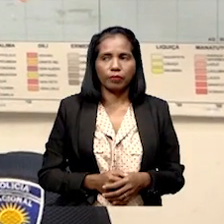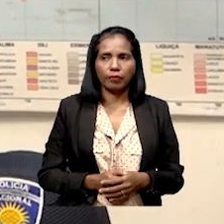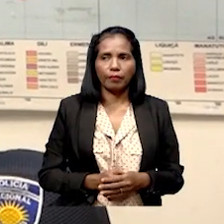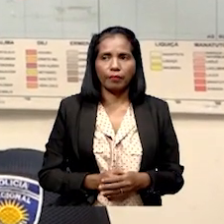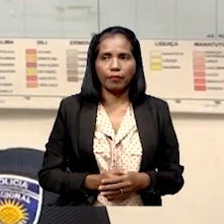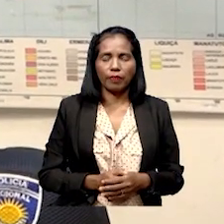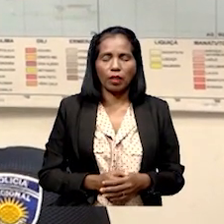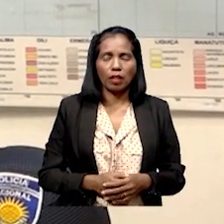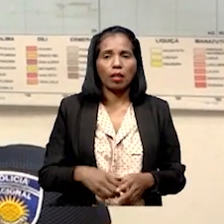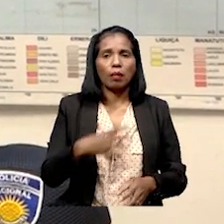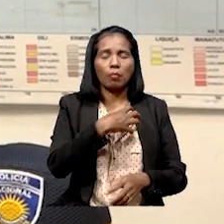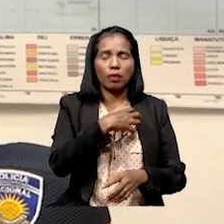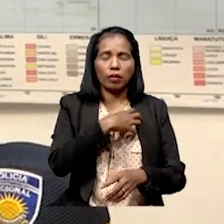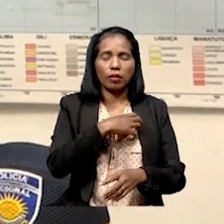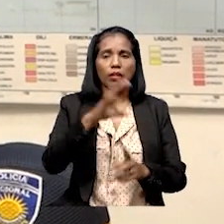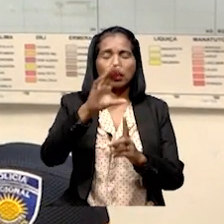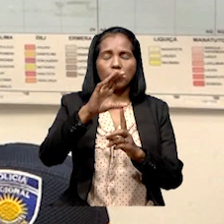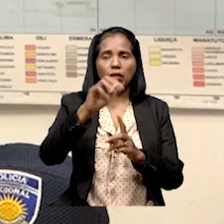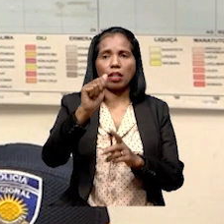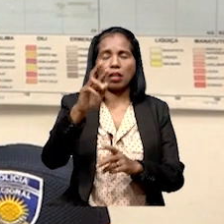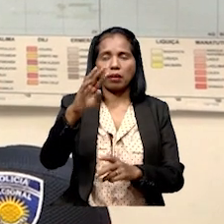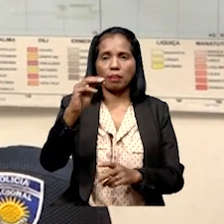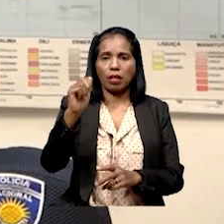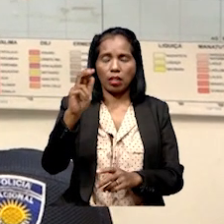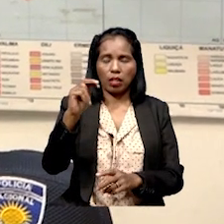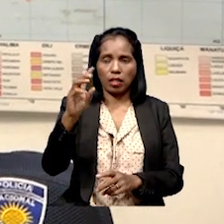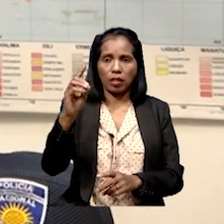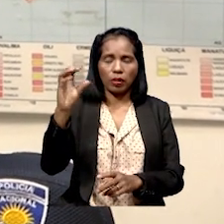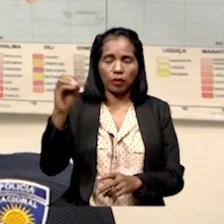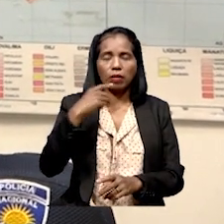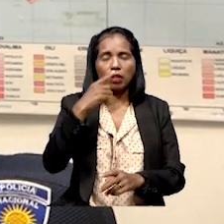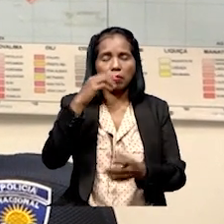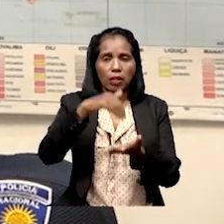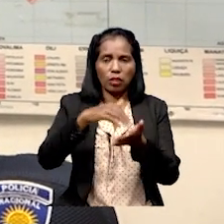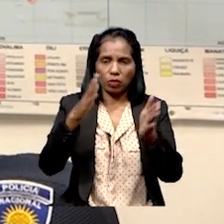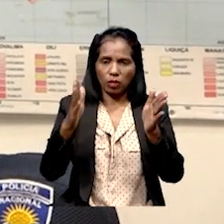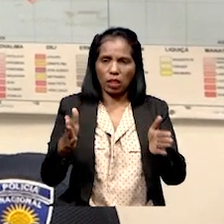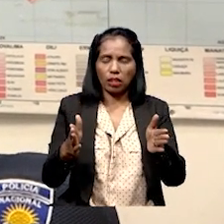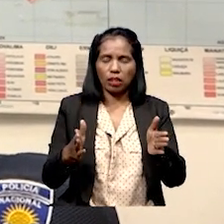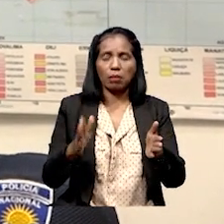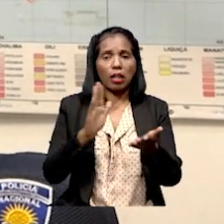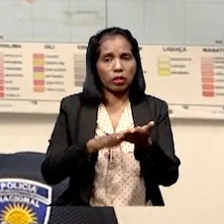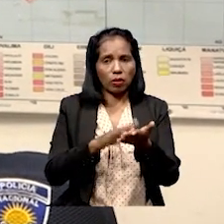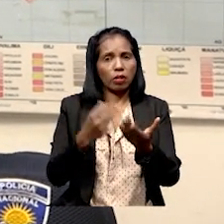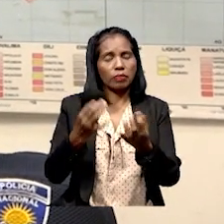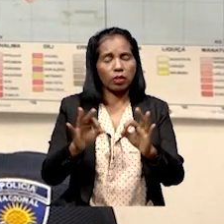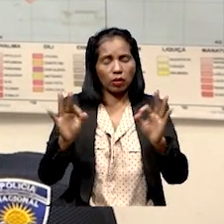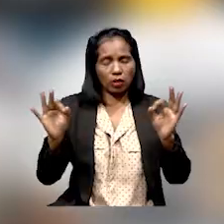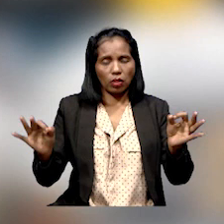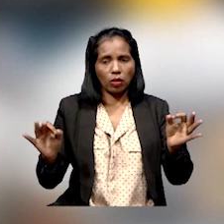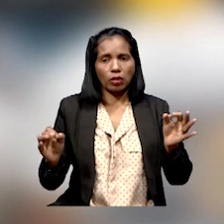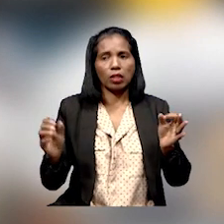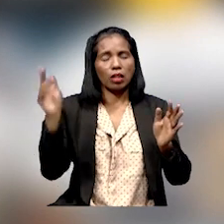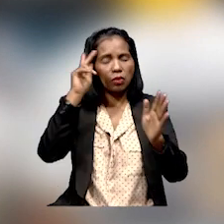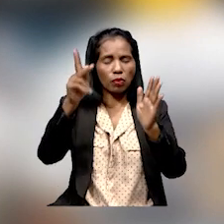Portavoz Pentel Superintendente Sefi Armando Monteiro atau deklarasang ne relasiona ho studente finalista escola secundario sira ne be pinta pornografia